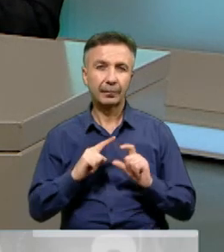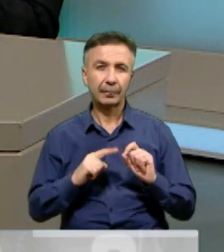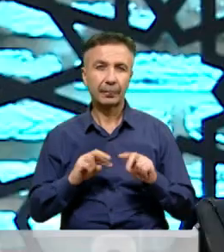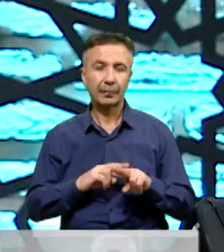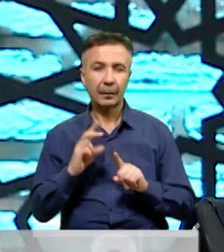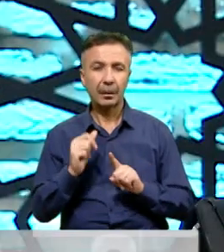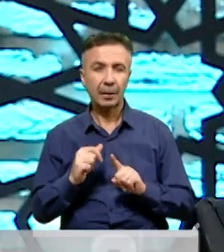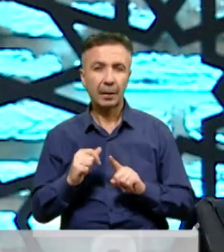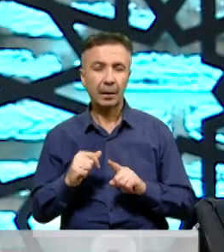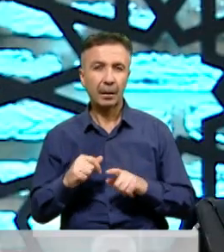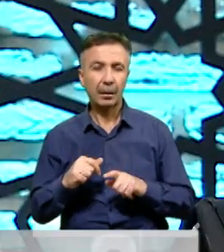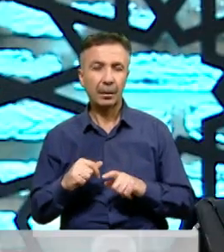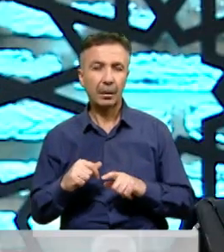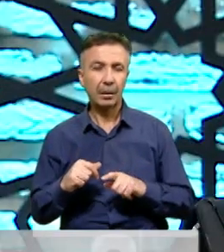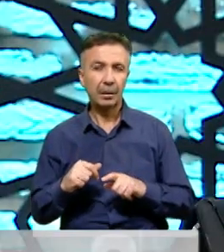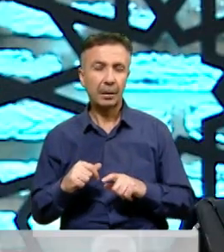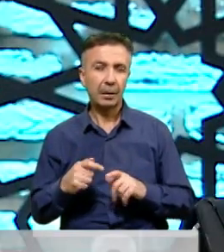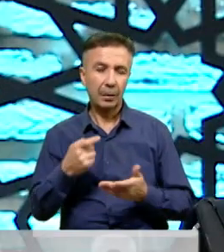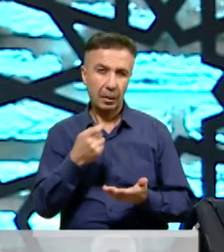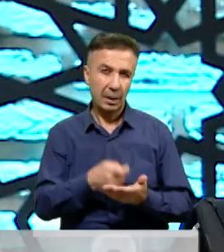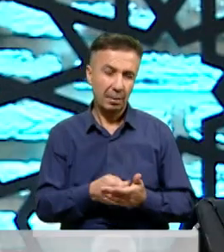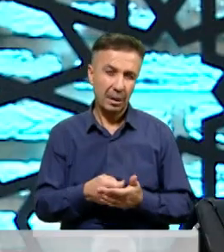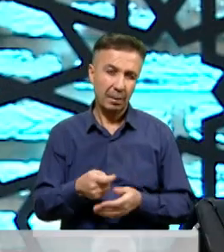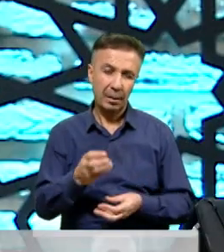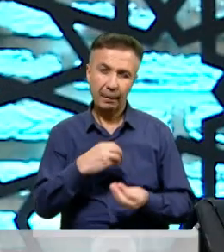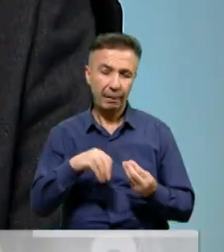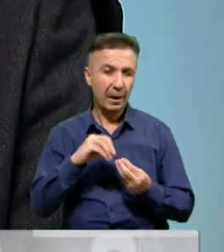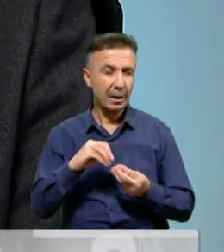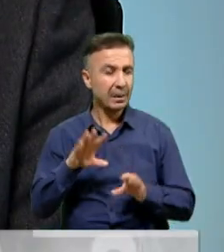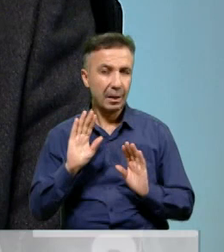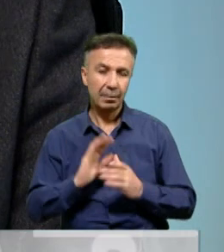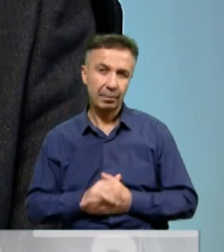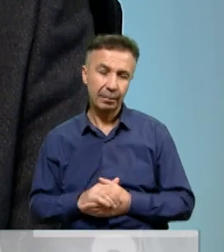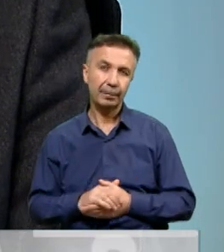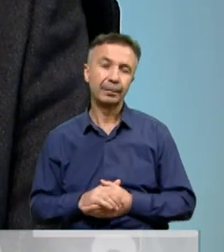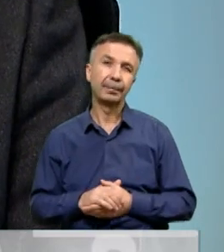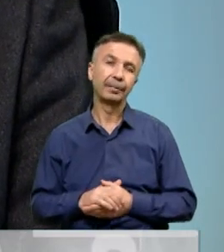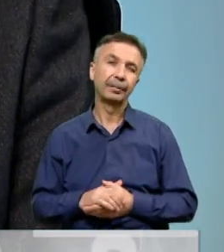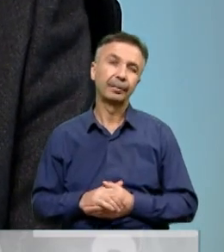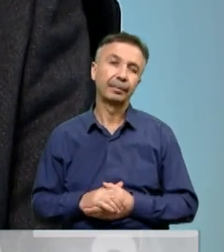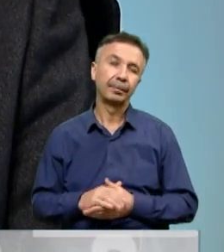caizse alınan evde bir faiz durumu söz konusu değil. Söz konusu değildir. Peki.